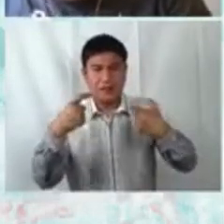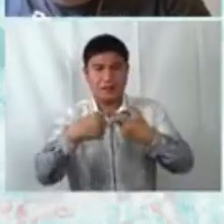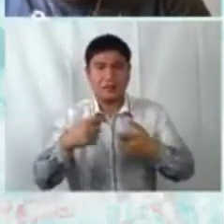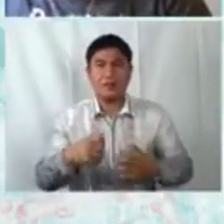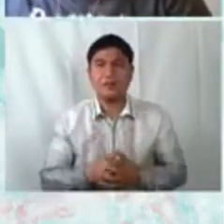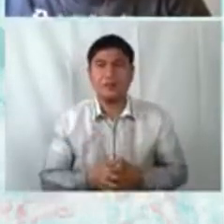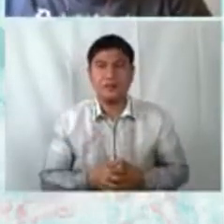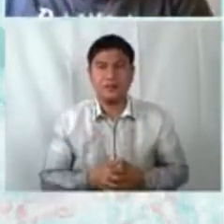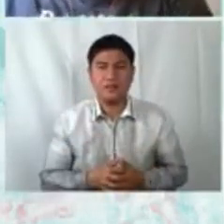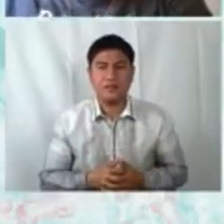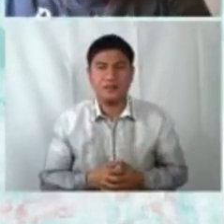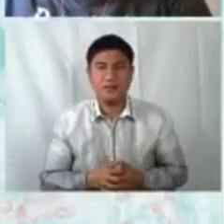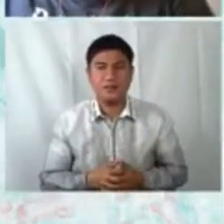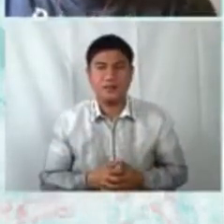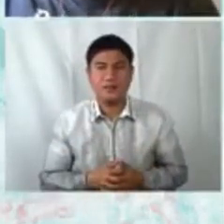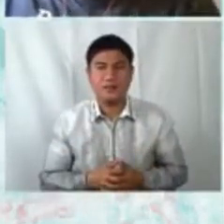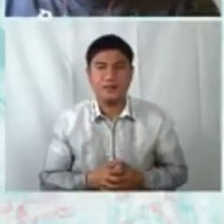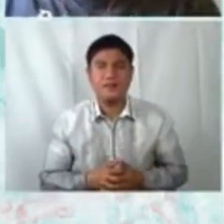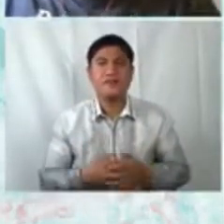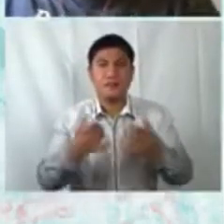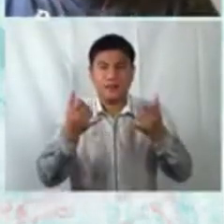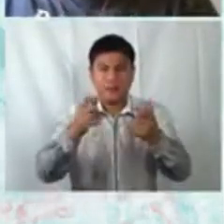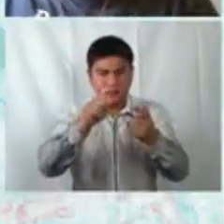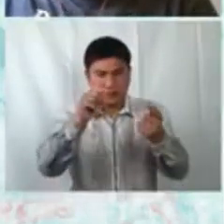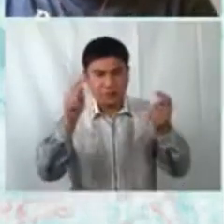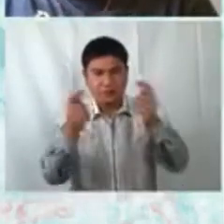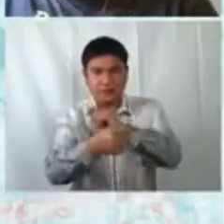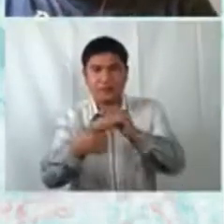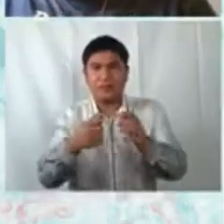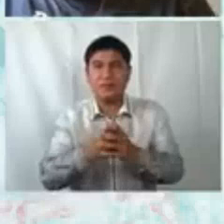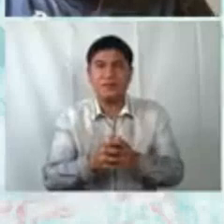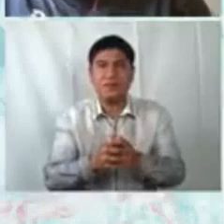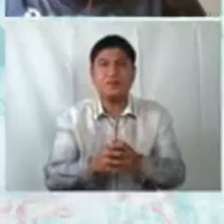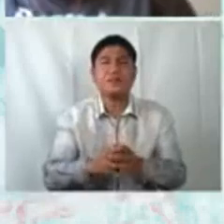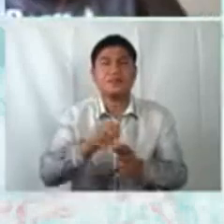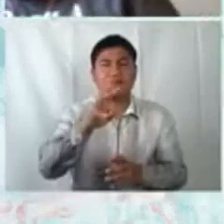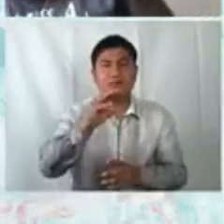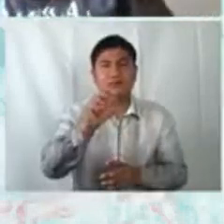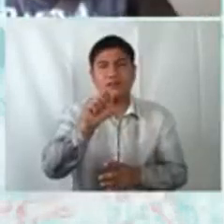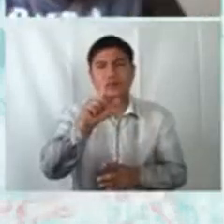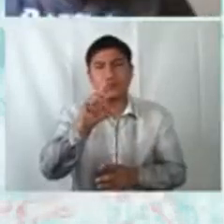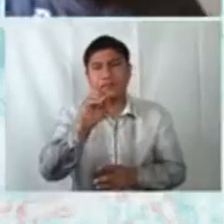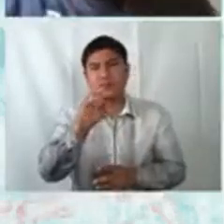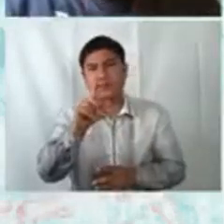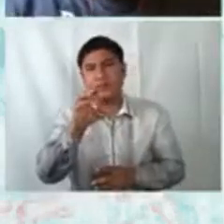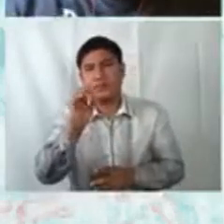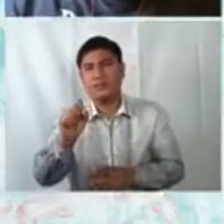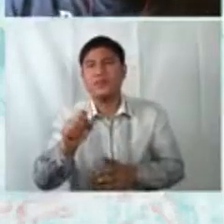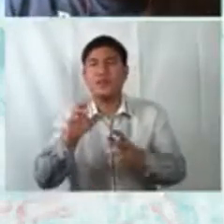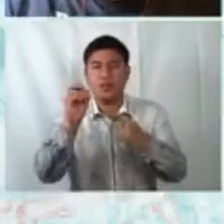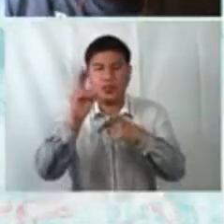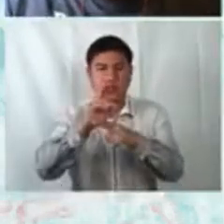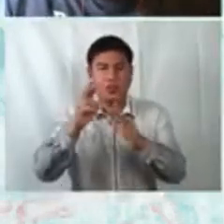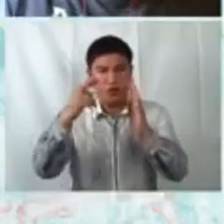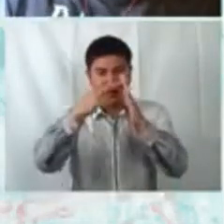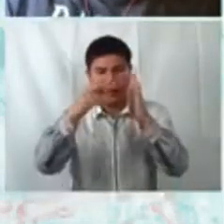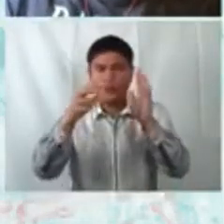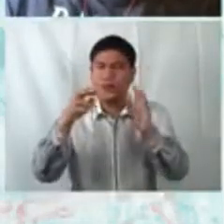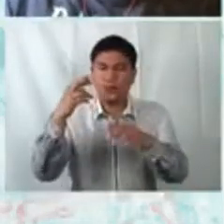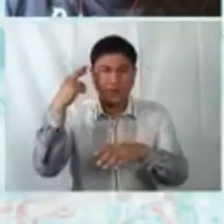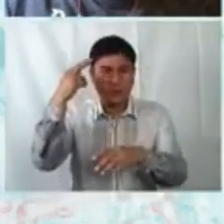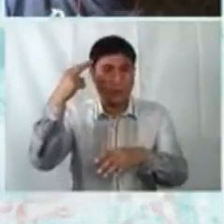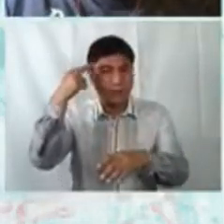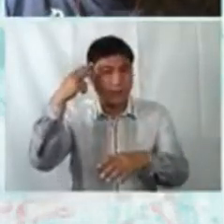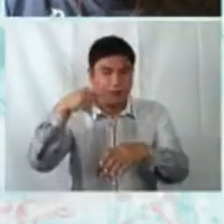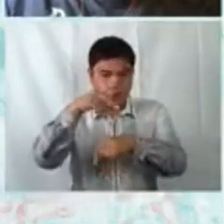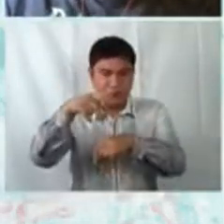diktatorial government na mapapalitan po nung tinatawag natin na Malolos government o yung Republika Filipina by January